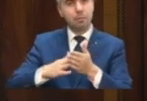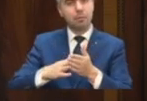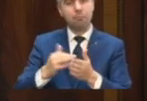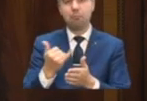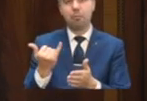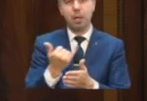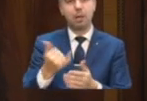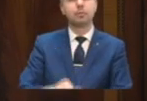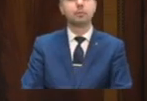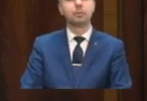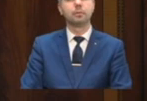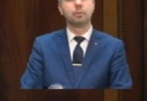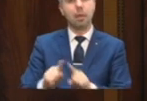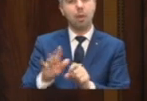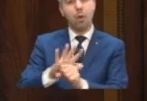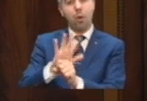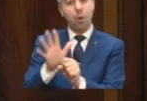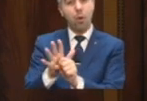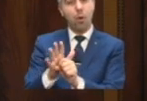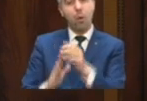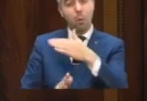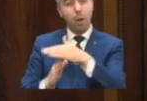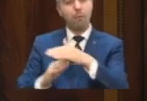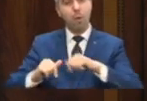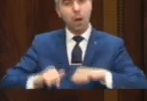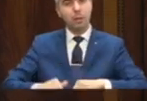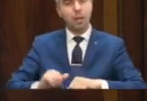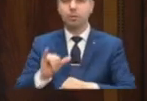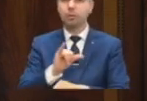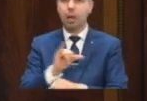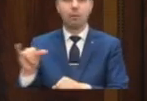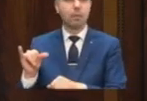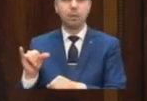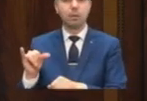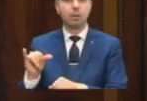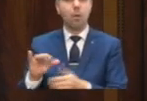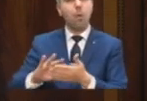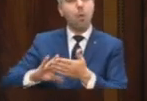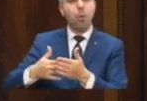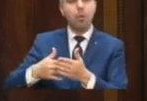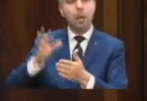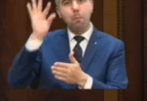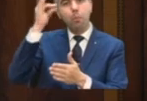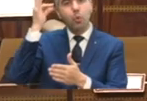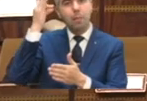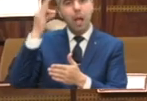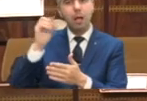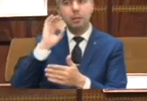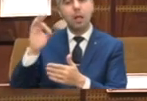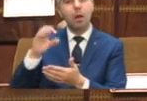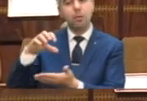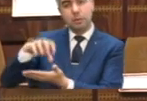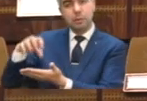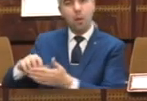إطار في عز الجائحة متوقفناش، لأن جميع الإدارات اللي هي تحت الوزارة كانت تشتغل